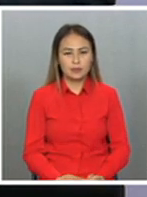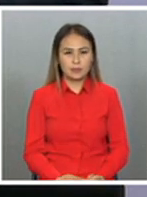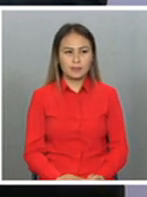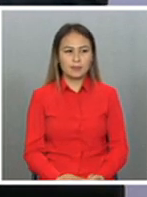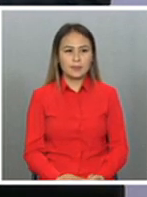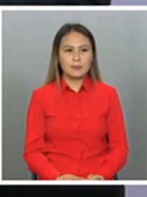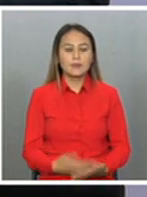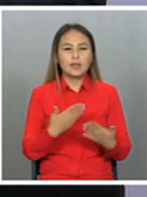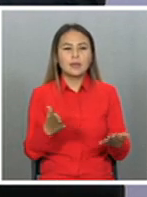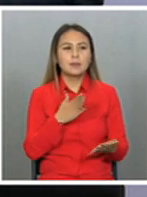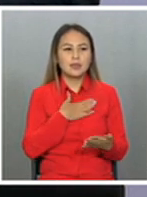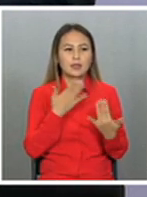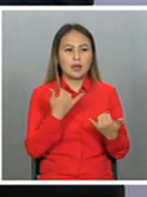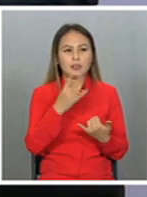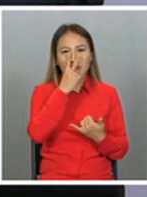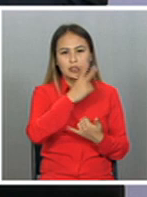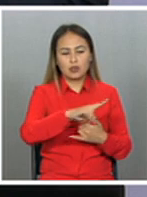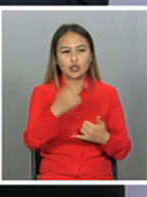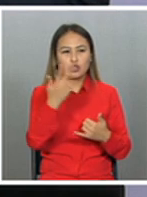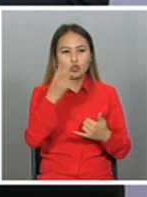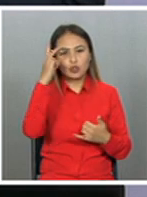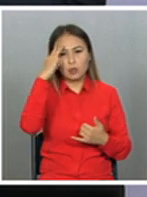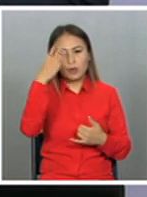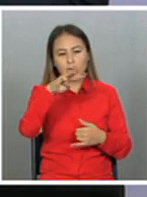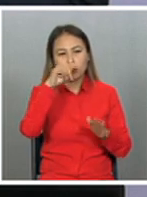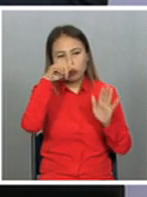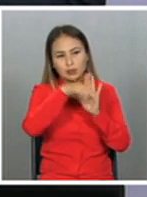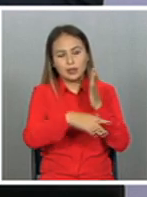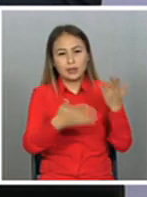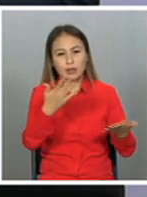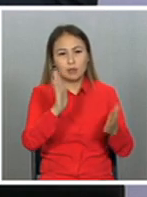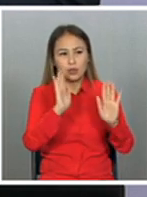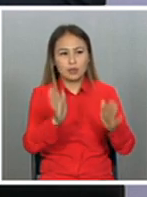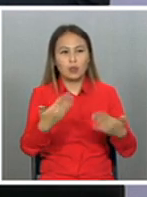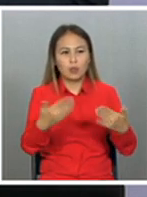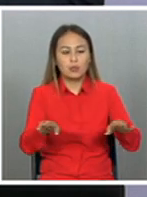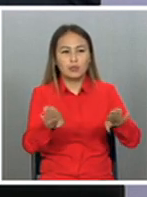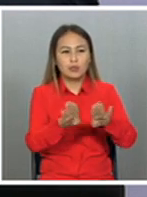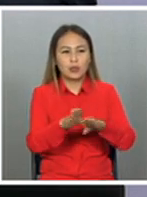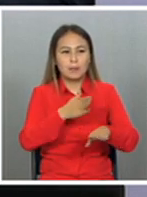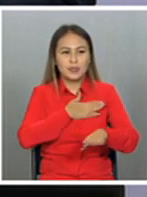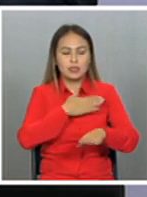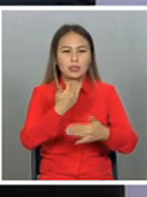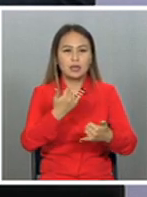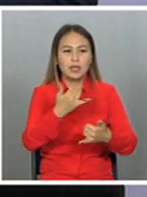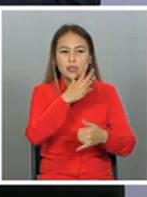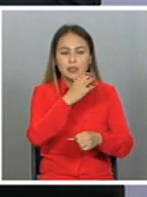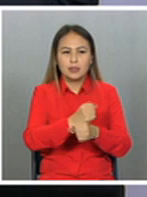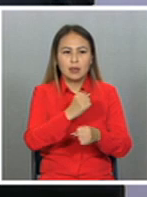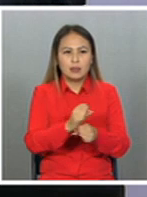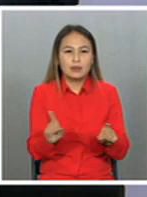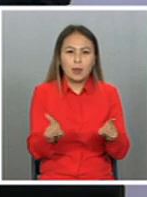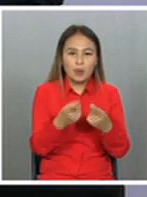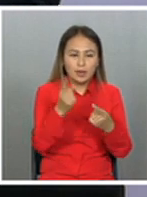Енді біз жаңағыдай қарастырып отырған үшінші модельді тереңірек қарастыратын болсақ, онда біз жаңағана өзіміз айтып өткендей дамыған